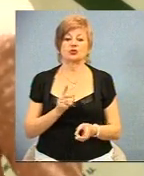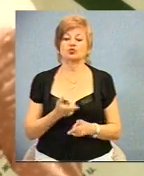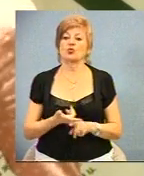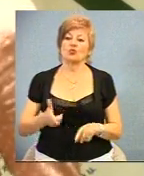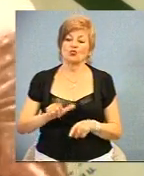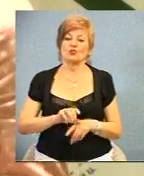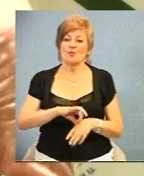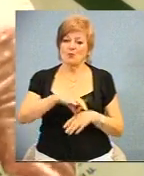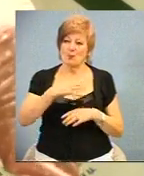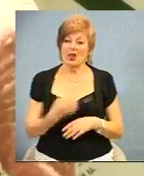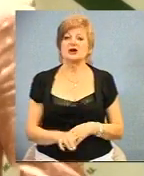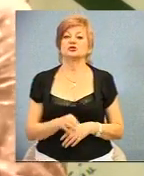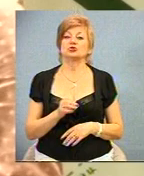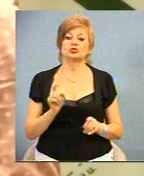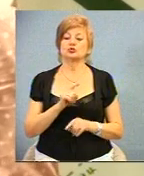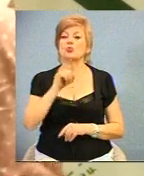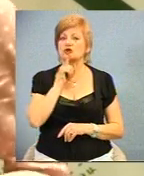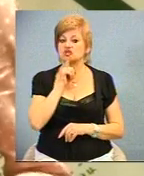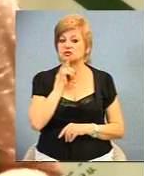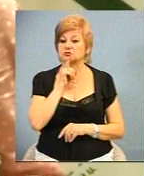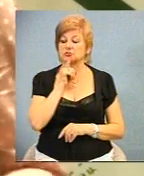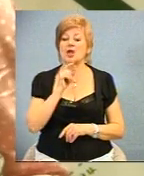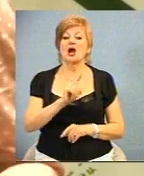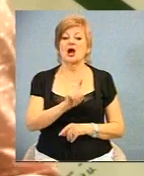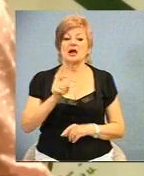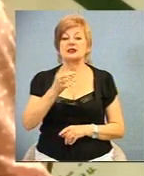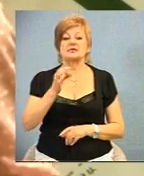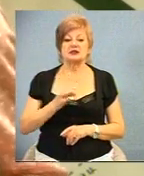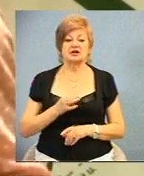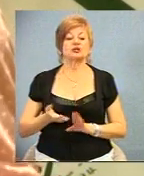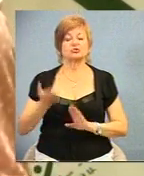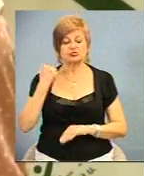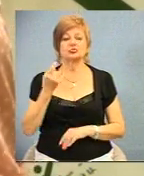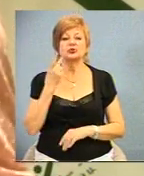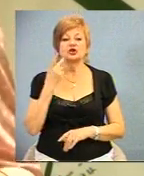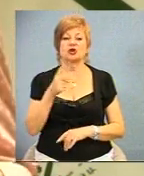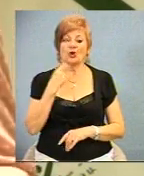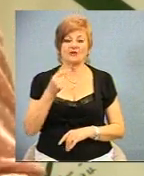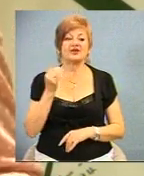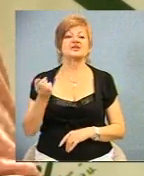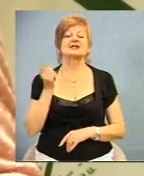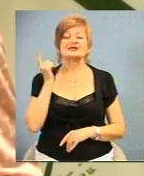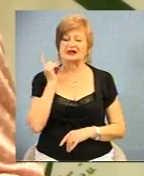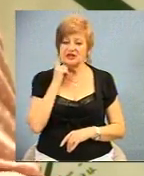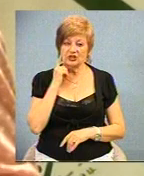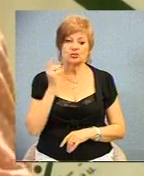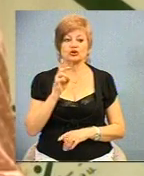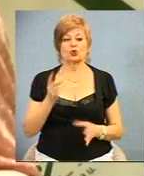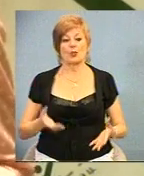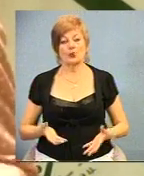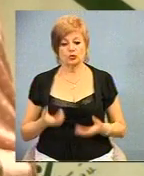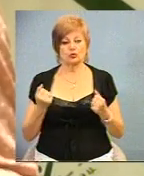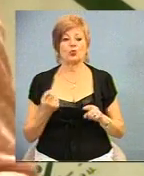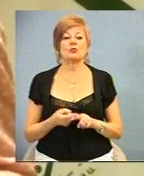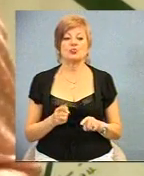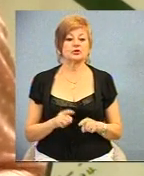болить. Болить саме те, що мовчать. Вони сказали те, що вони давно говорили. Їх, власне, чують. Їхні позиції хтось підтримує, хтось не підтримує,